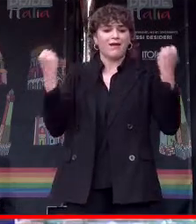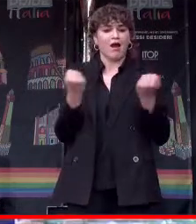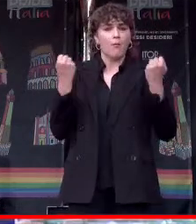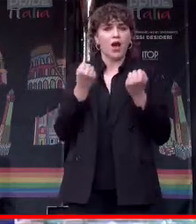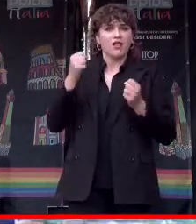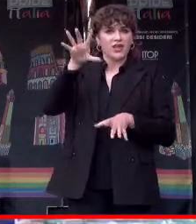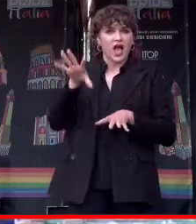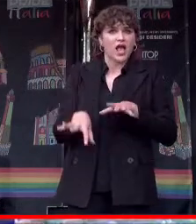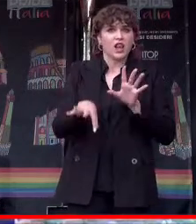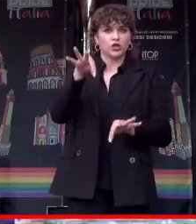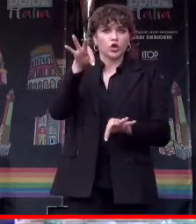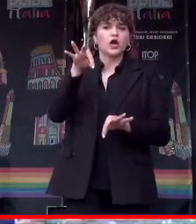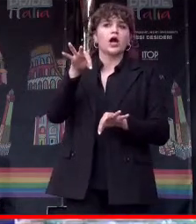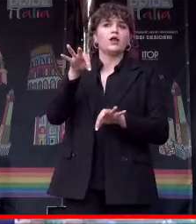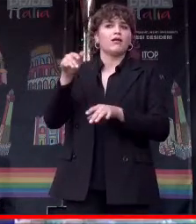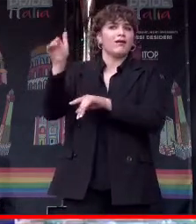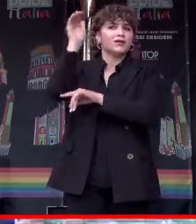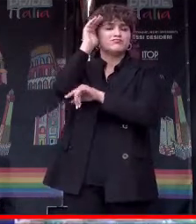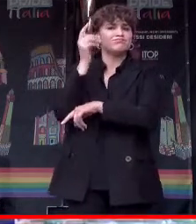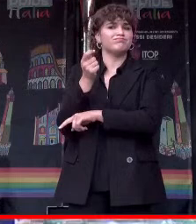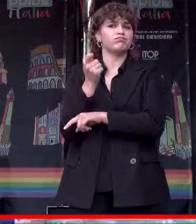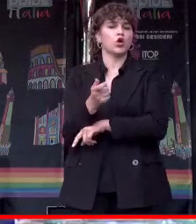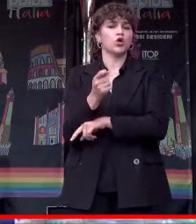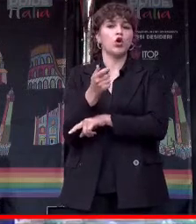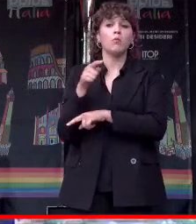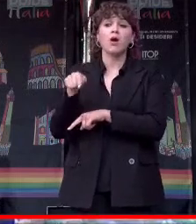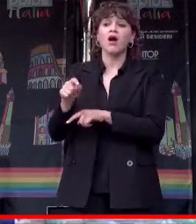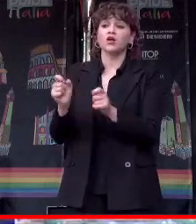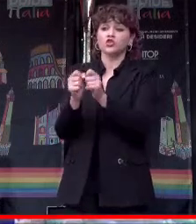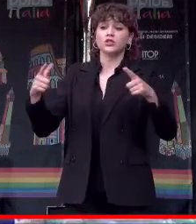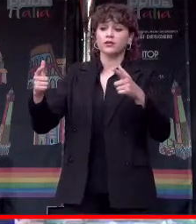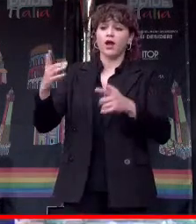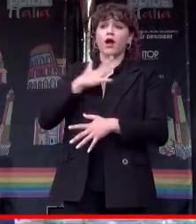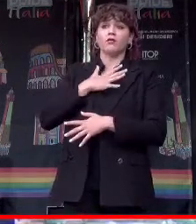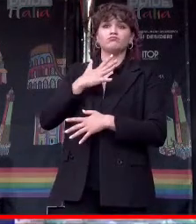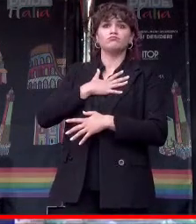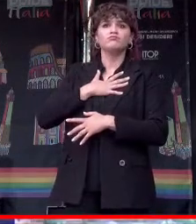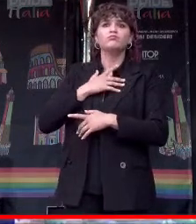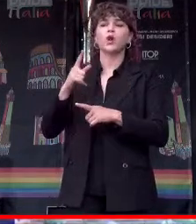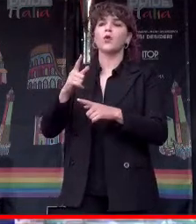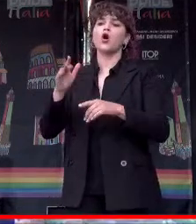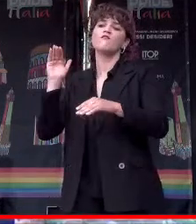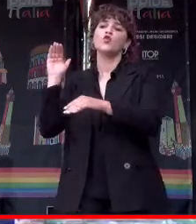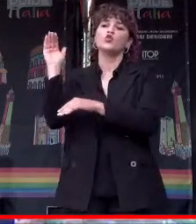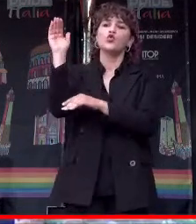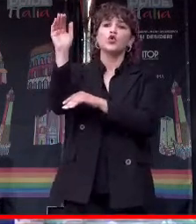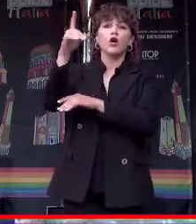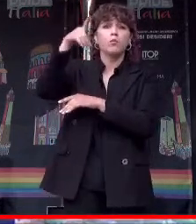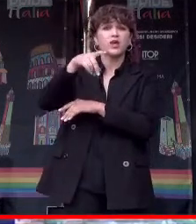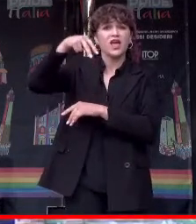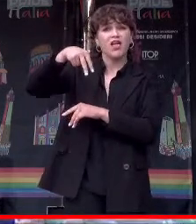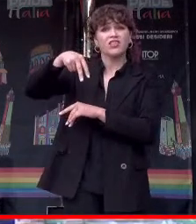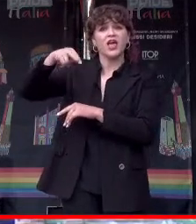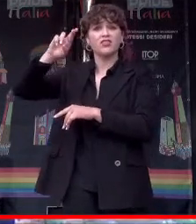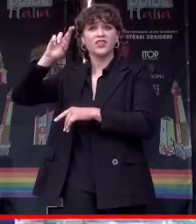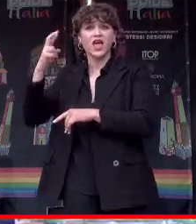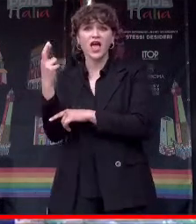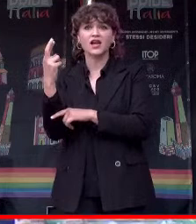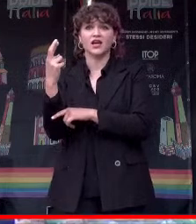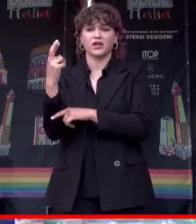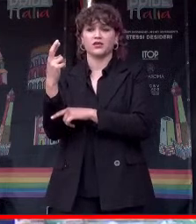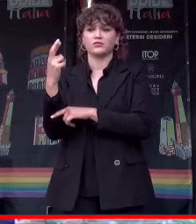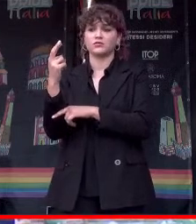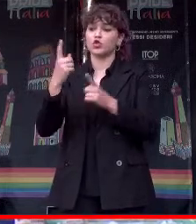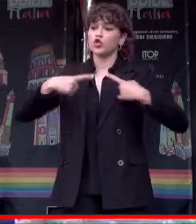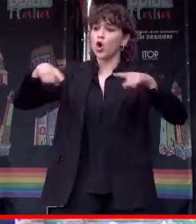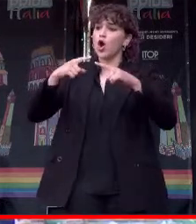che sarà il presente e il futuro delle nostre città nei prossimi decenni, che quel PNRR dialoghi con le cose che ci stiamo